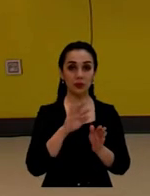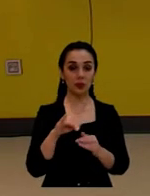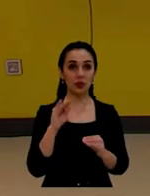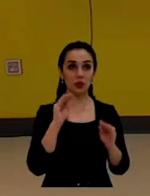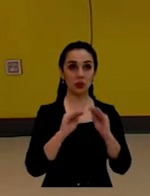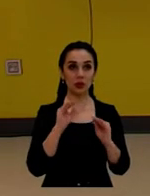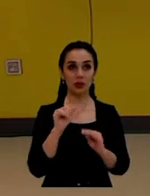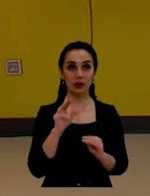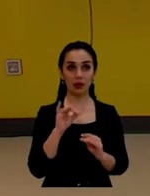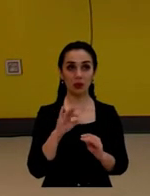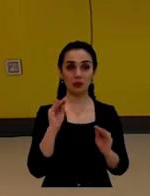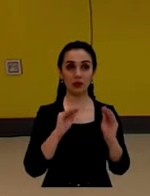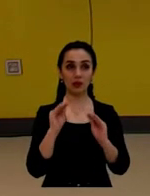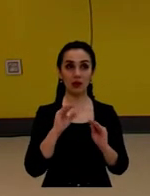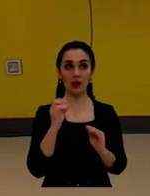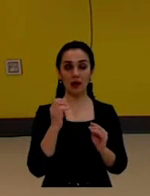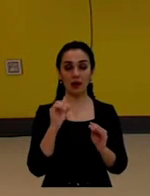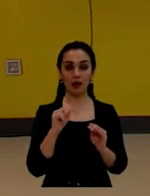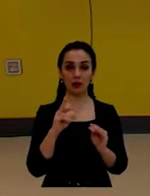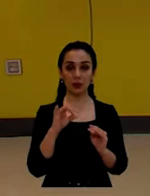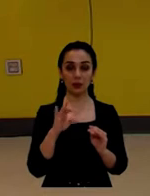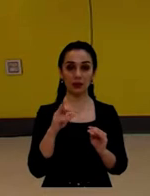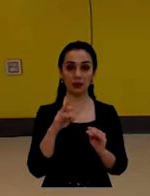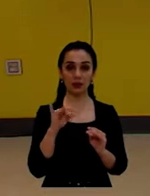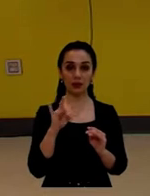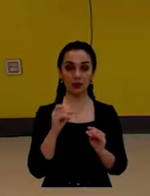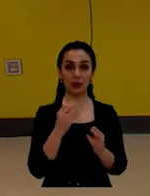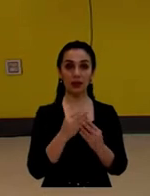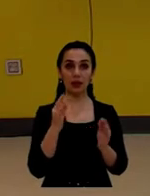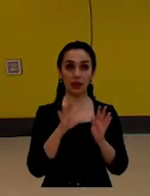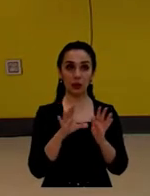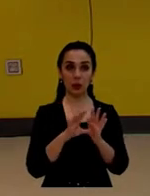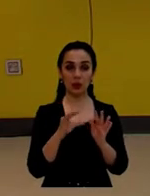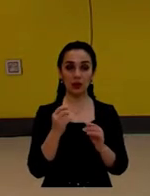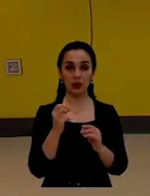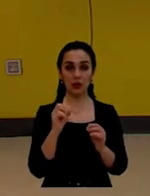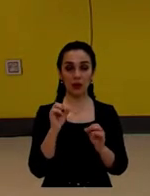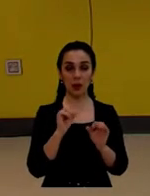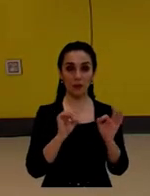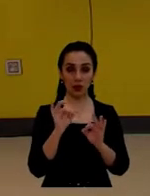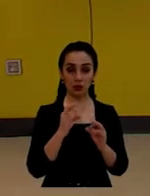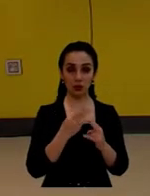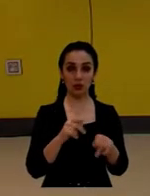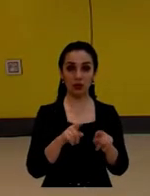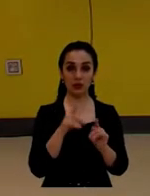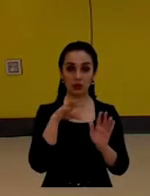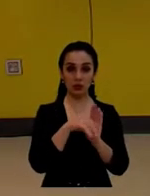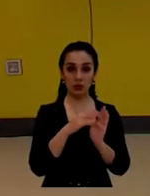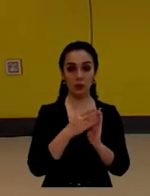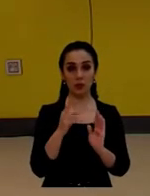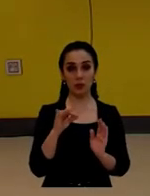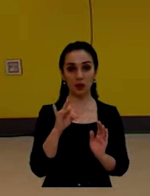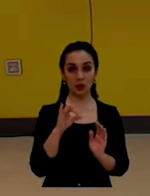атом состоит из атомного ядра и электронной оболочке ядро атома состоит из протонов